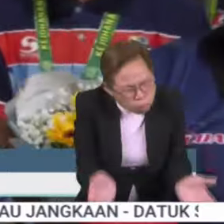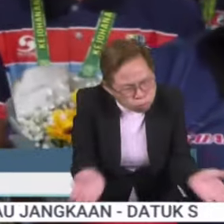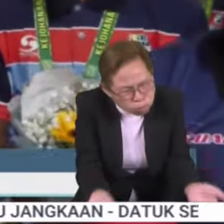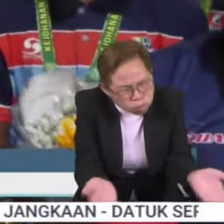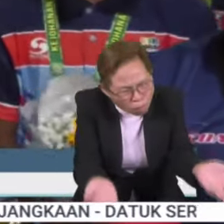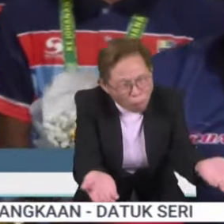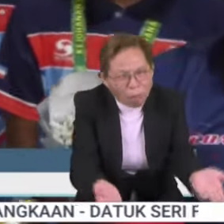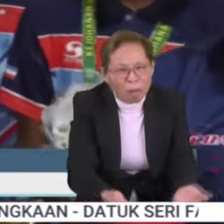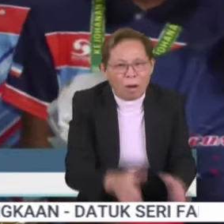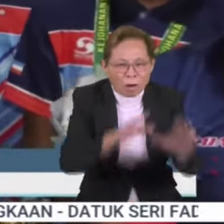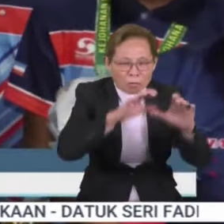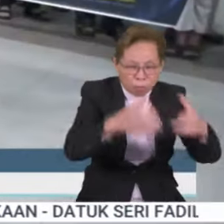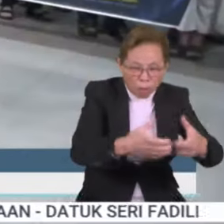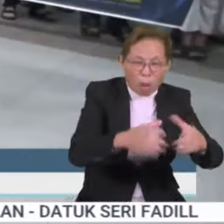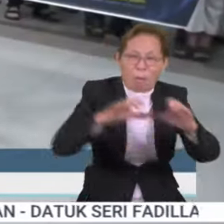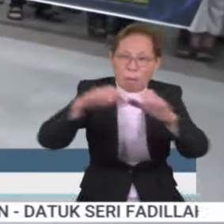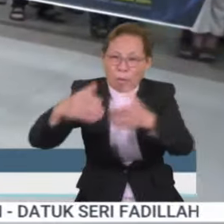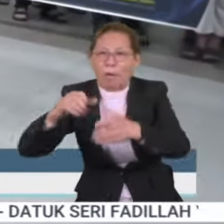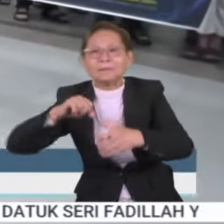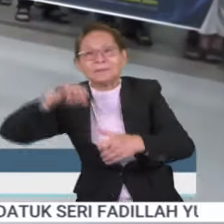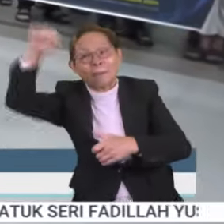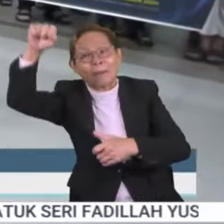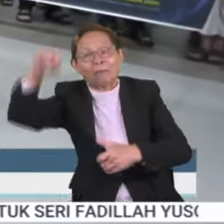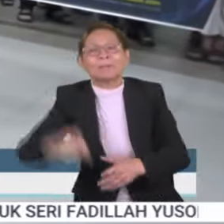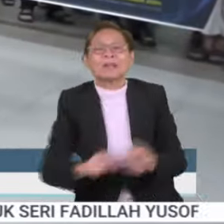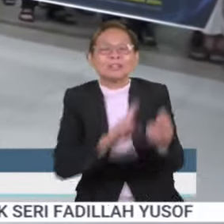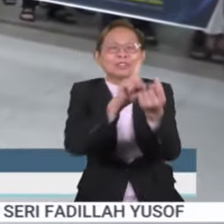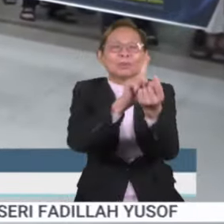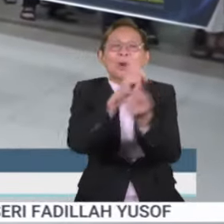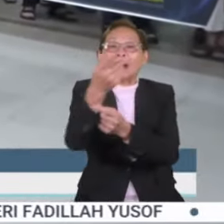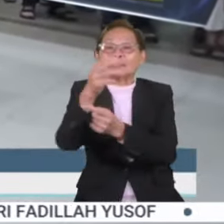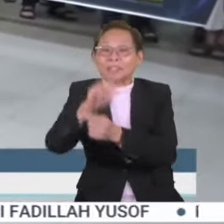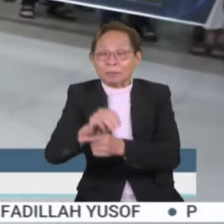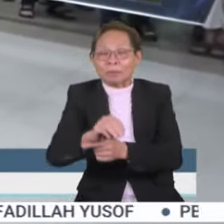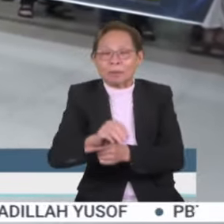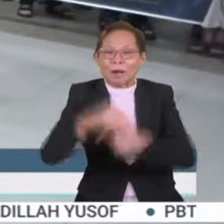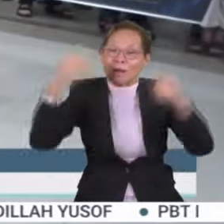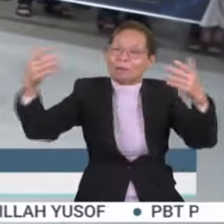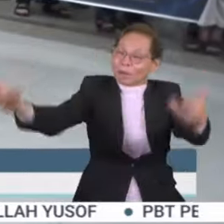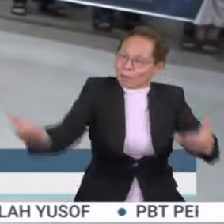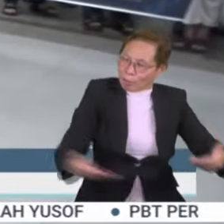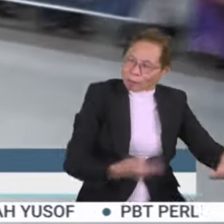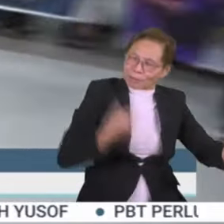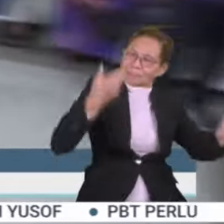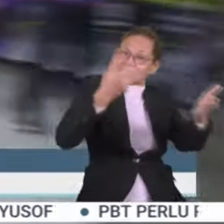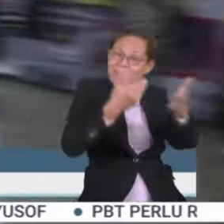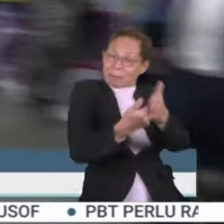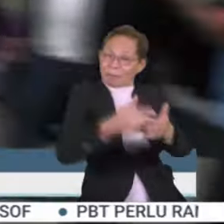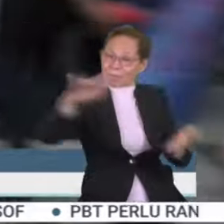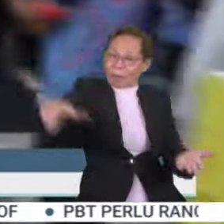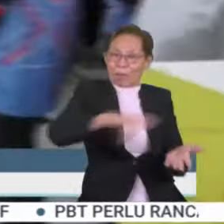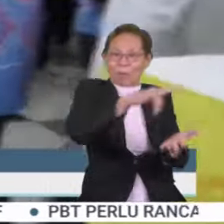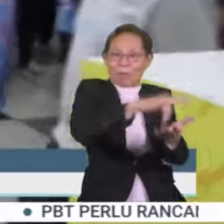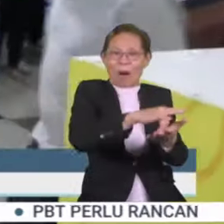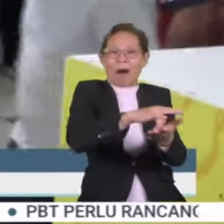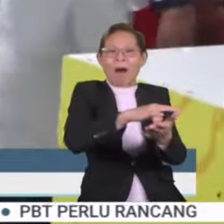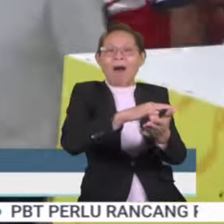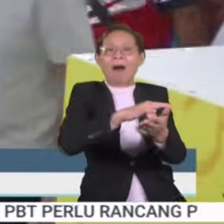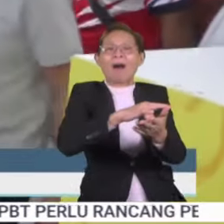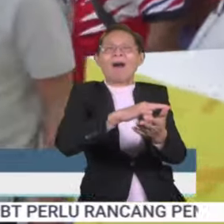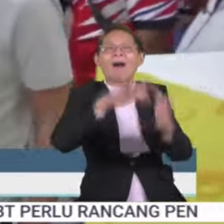kepada kontinjen-kontinjen beliau ditemui RTM selepas menyambut ketibaan kontinjen ini di lapangan terbang